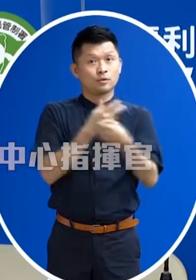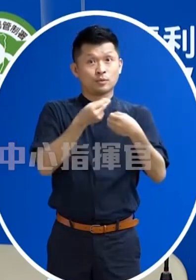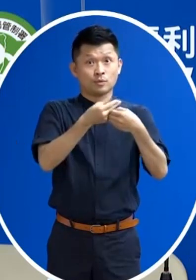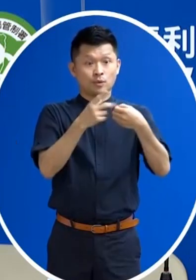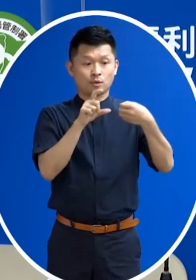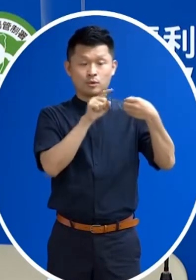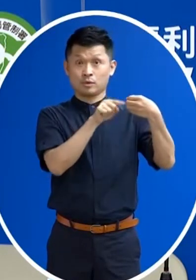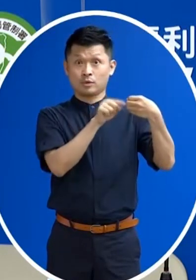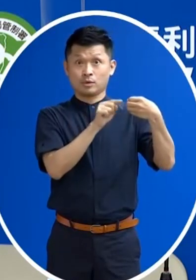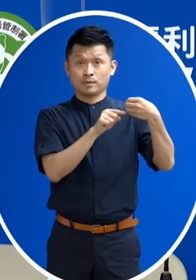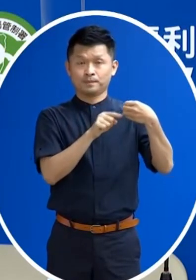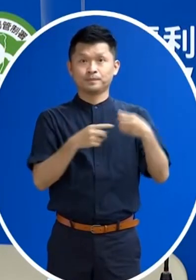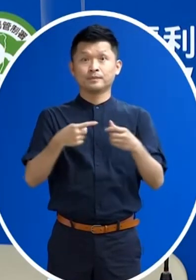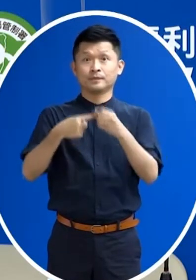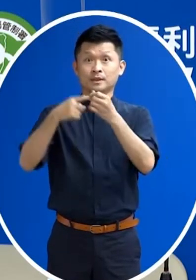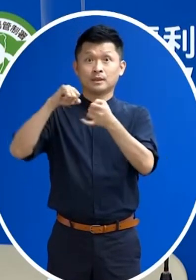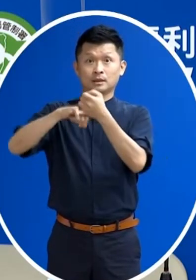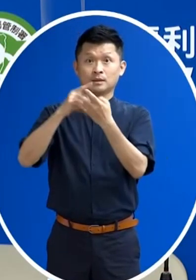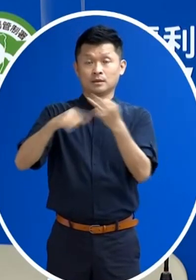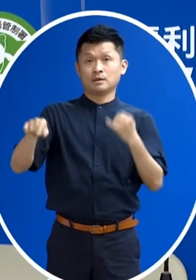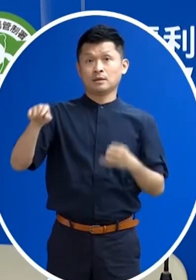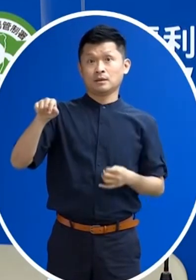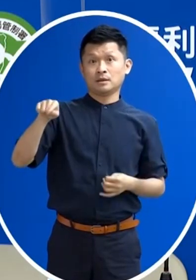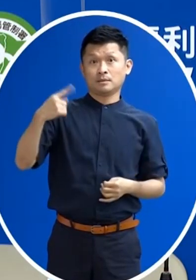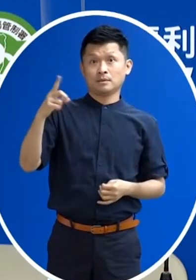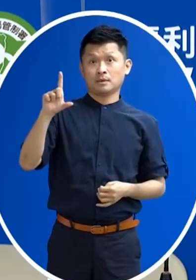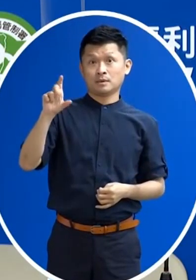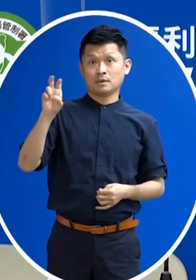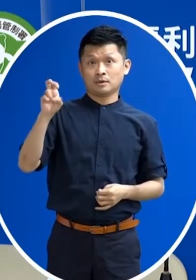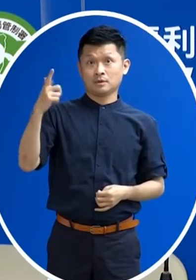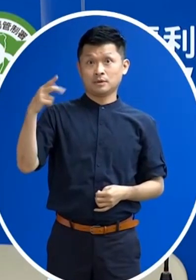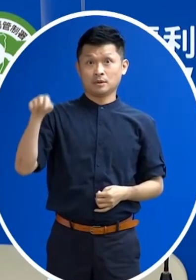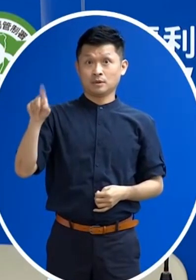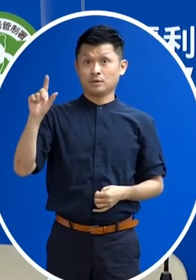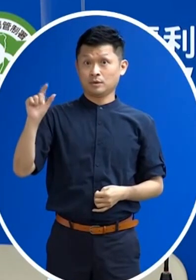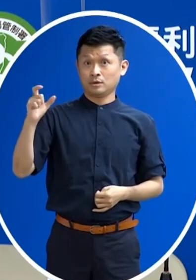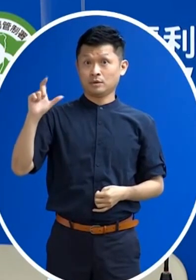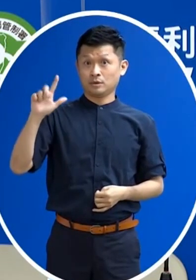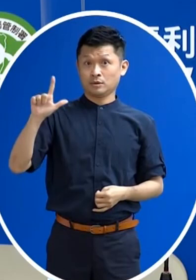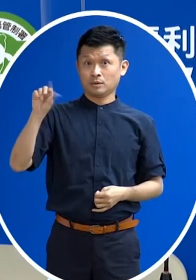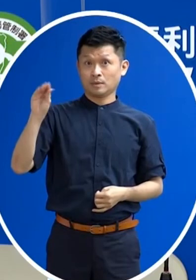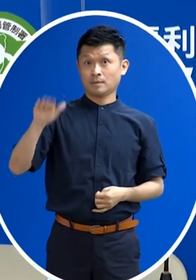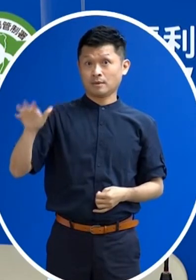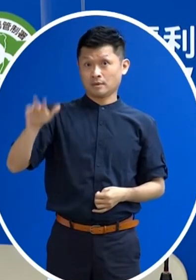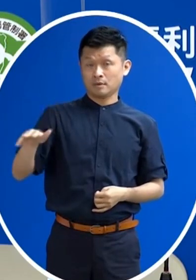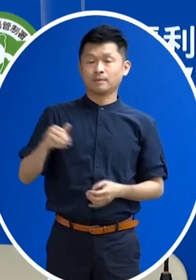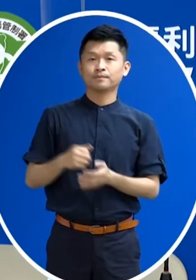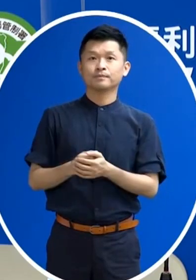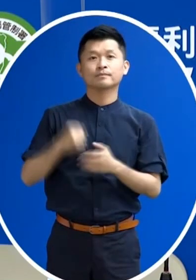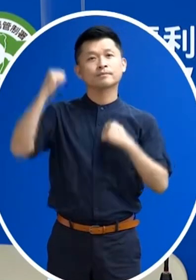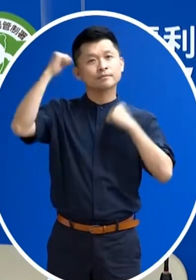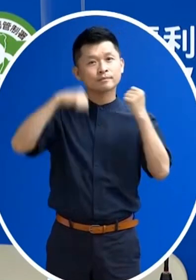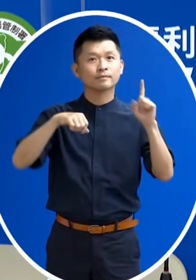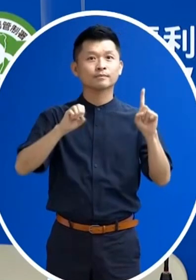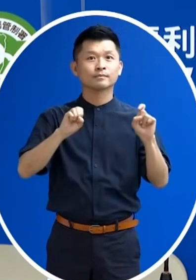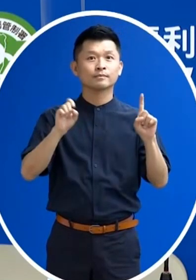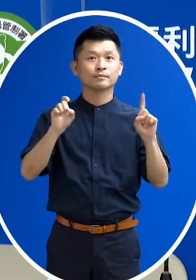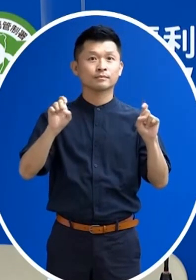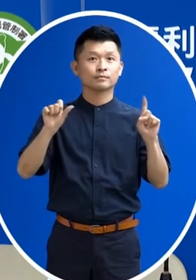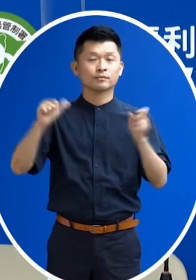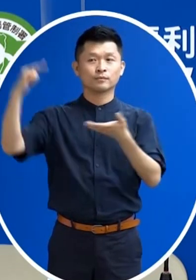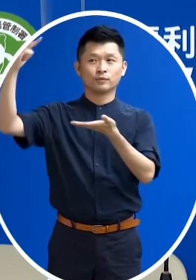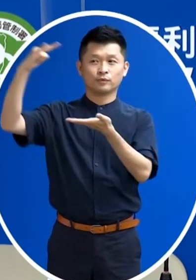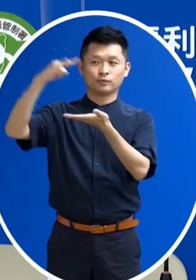苗，那么第一批采购是127.68万剂，那已经在今天早上的这个11:15抵